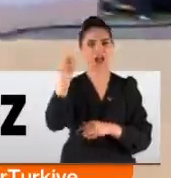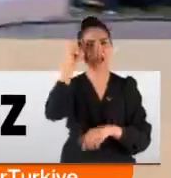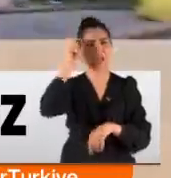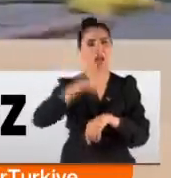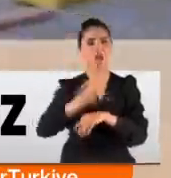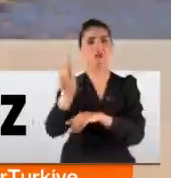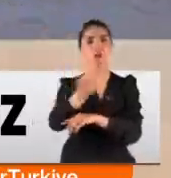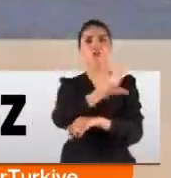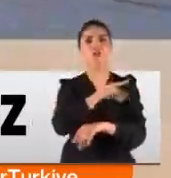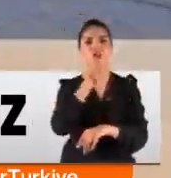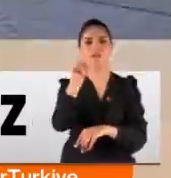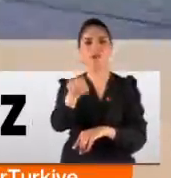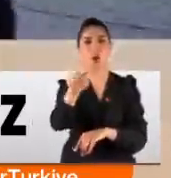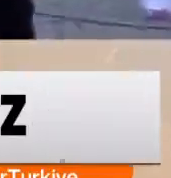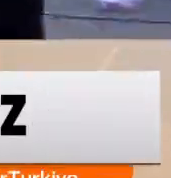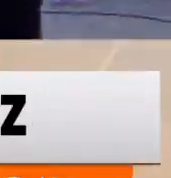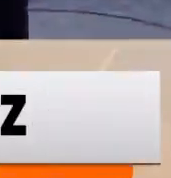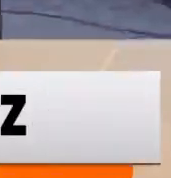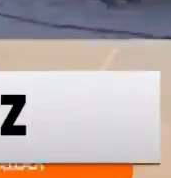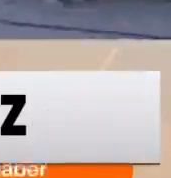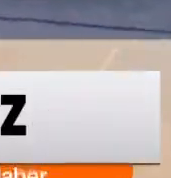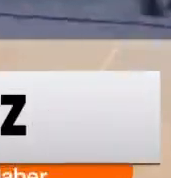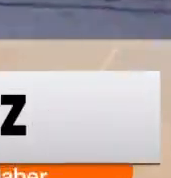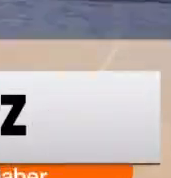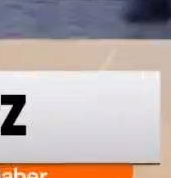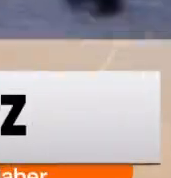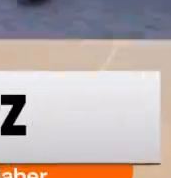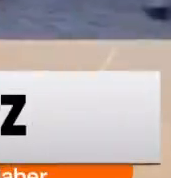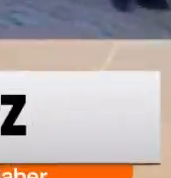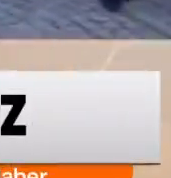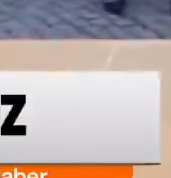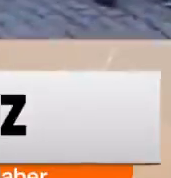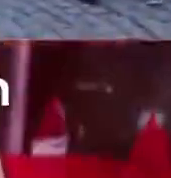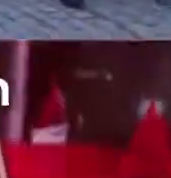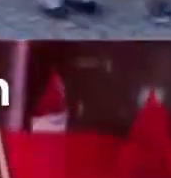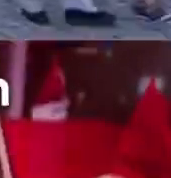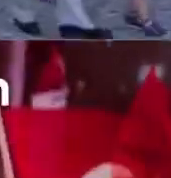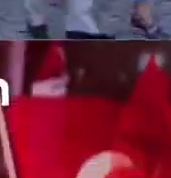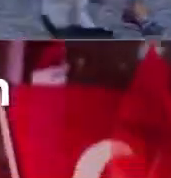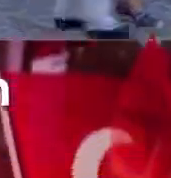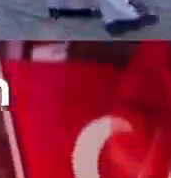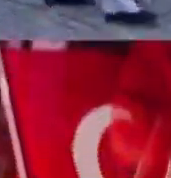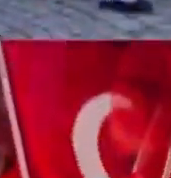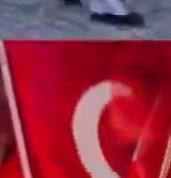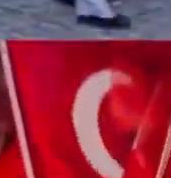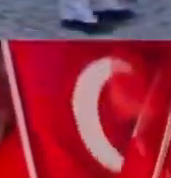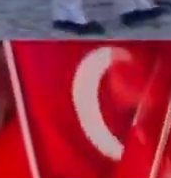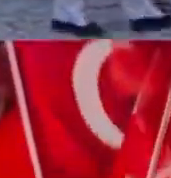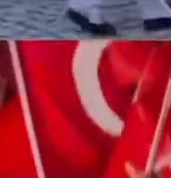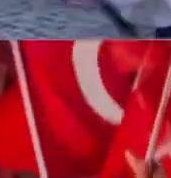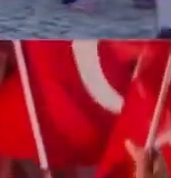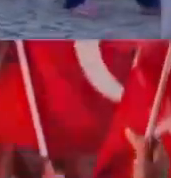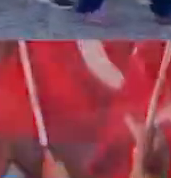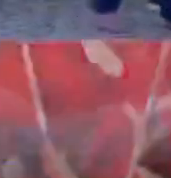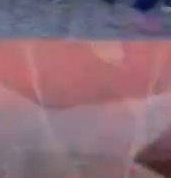hafıza müzesi var. O günün izini taşıyan her şey bu müzede var. İşte buraya gelenler o müzeyi